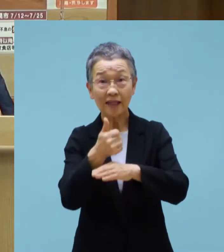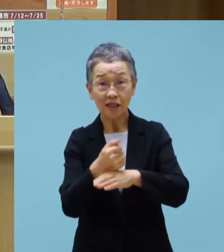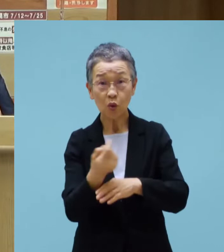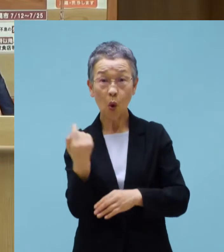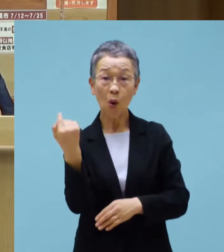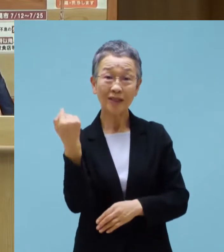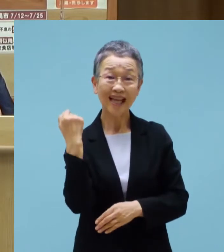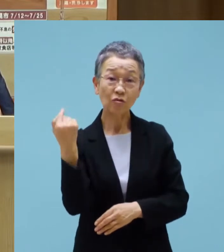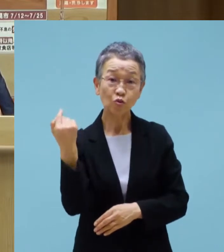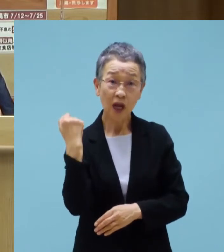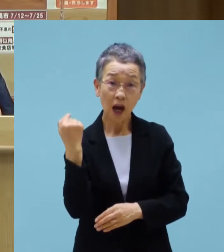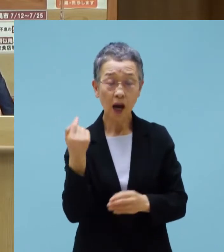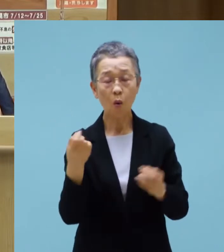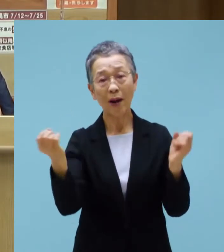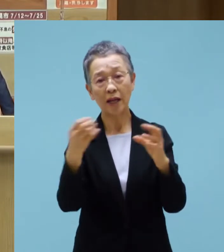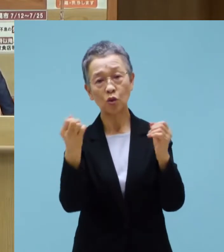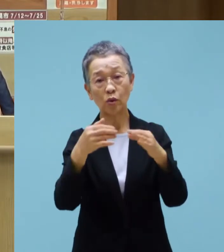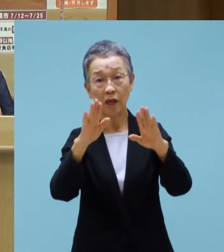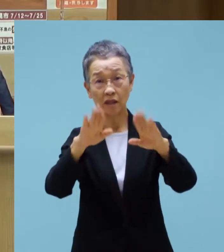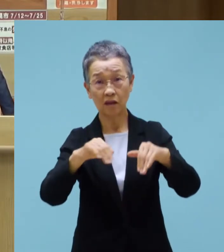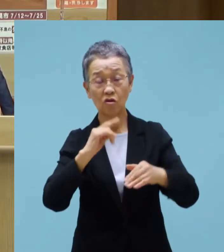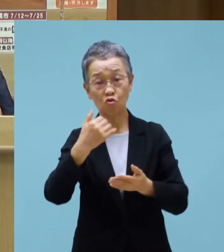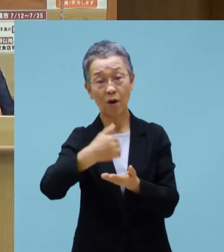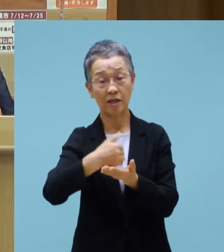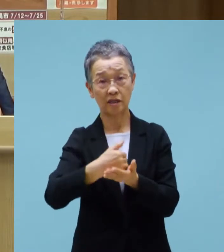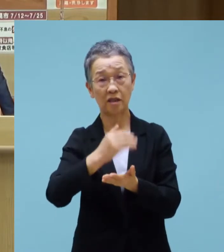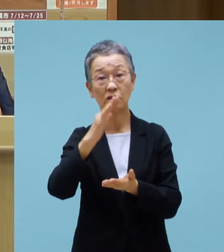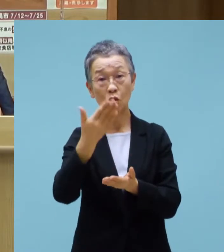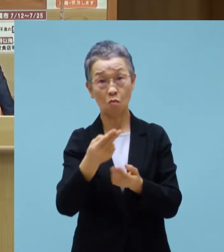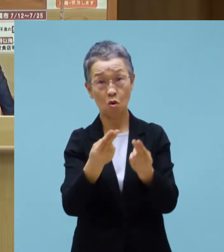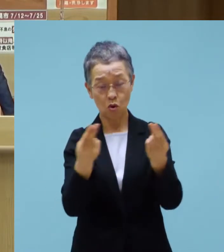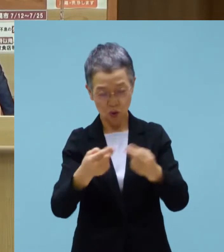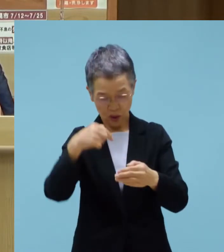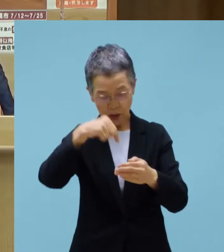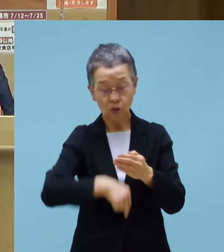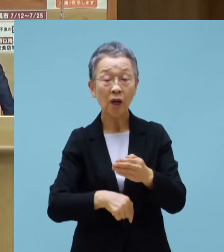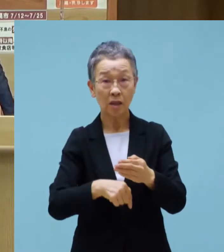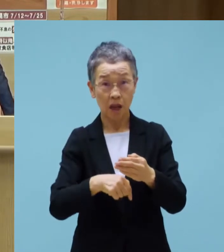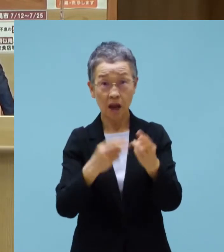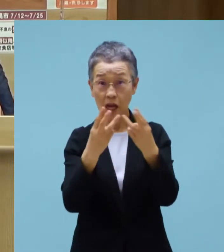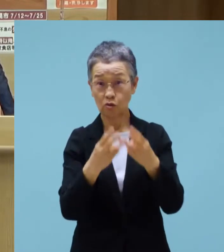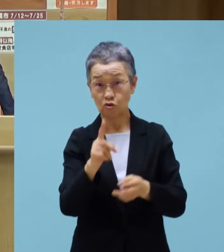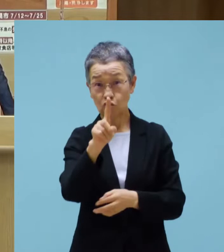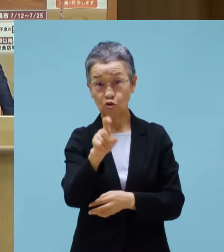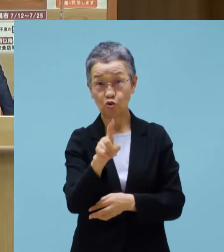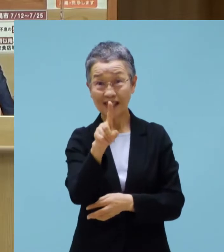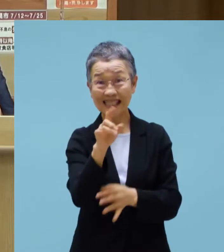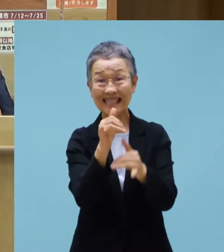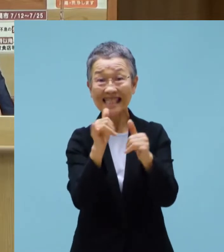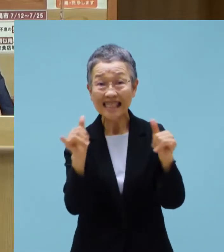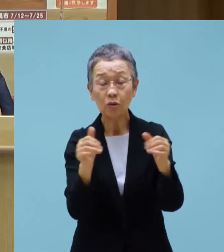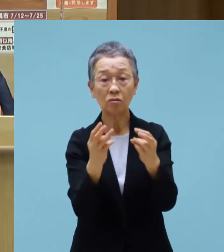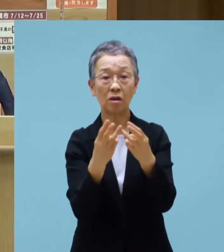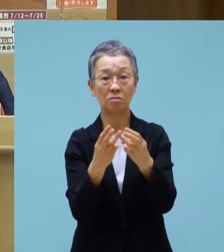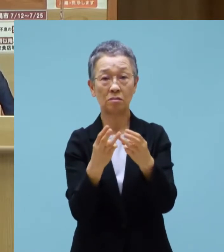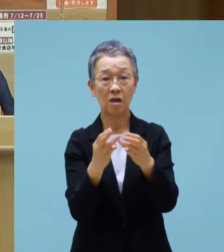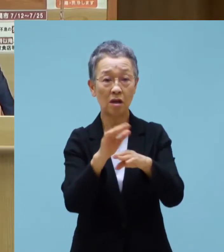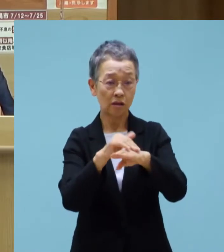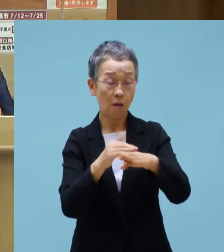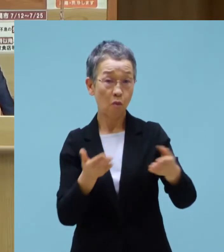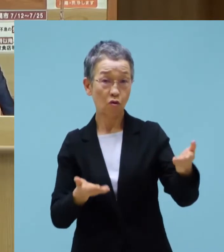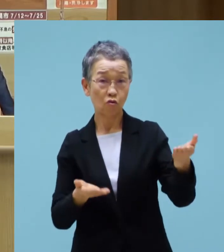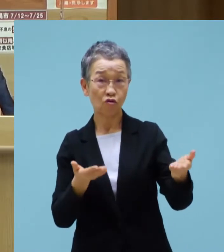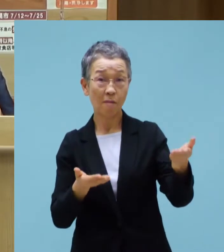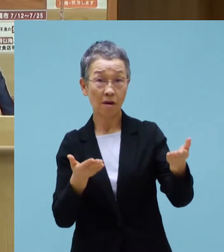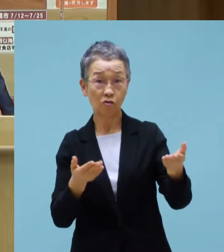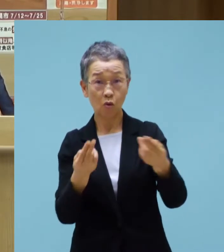、今おっしゃられた道内で11人ということで、札幌に比べると道内全体では